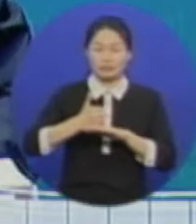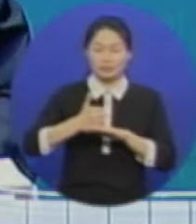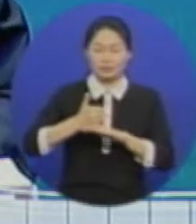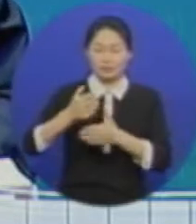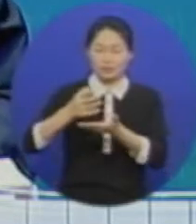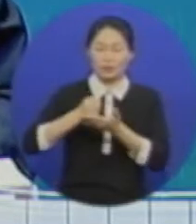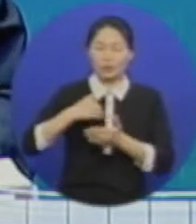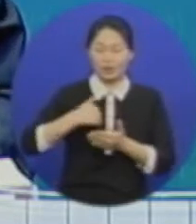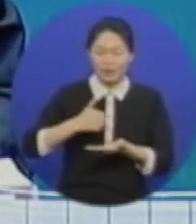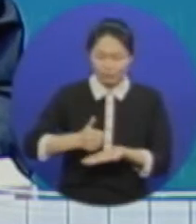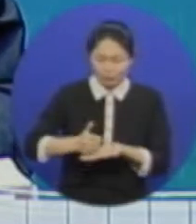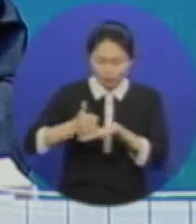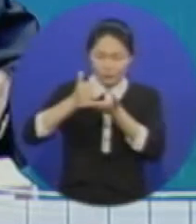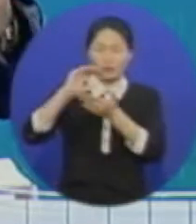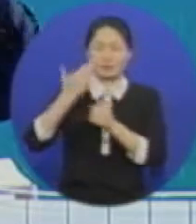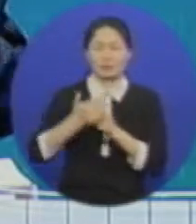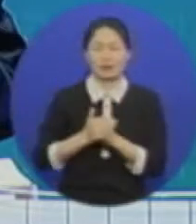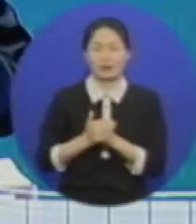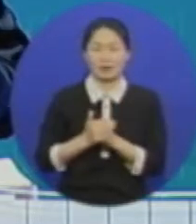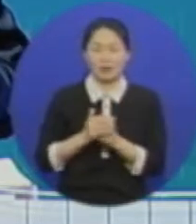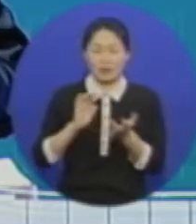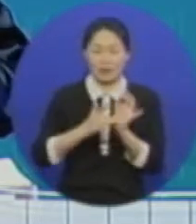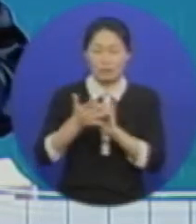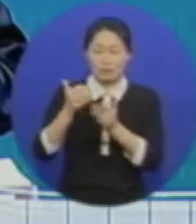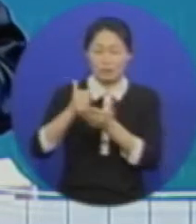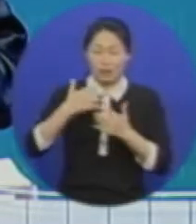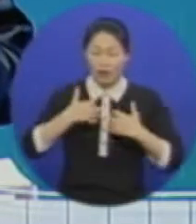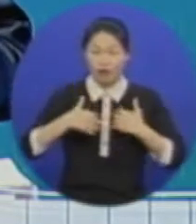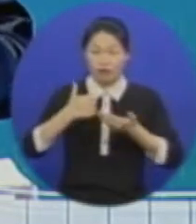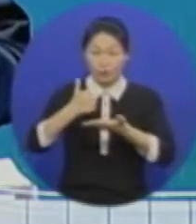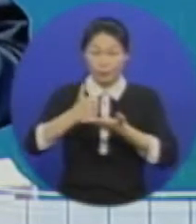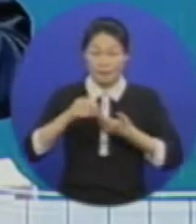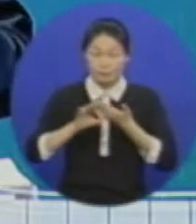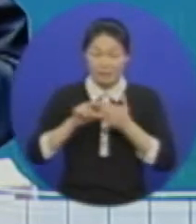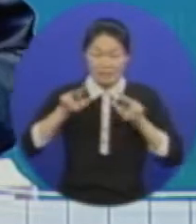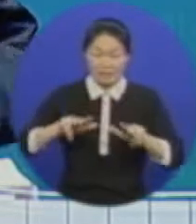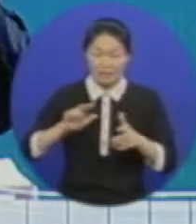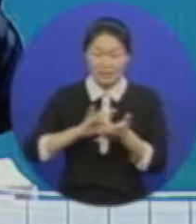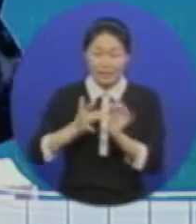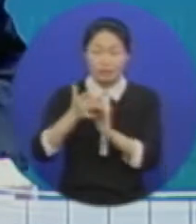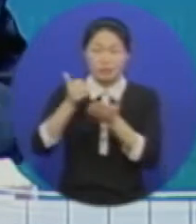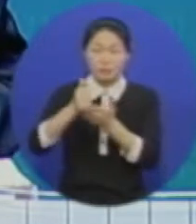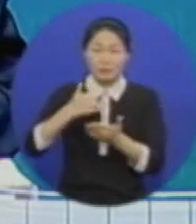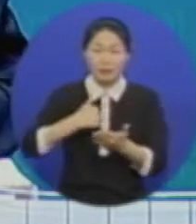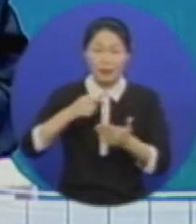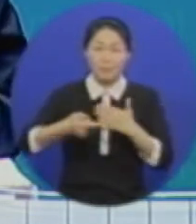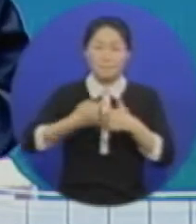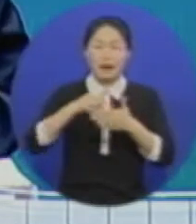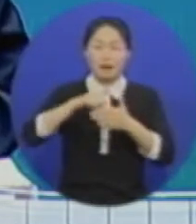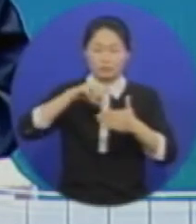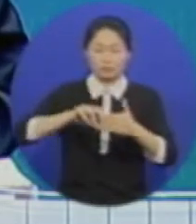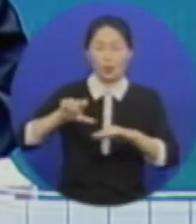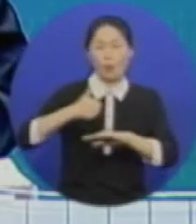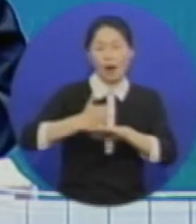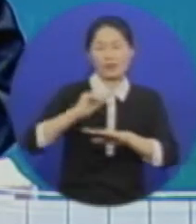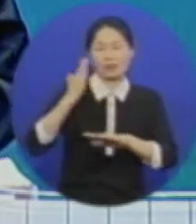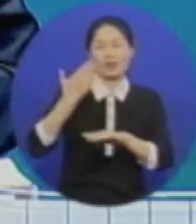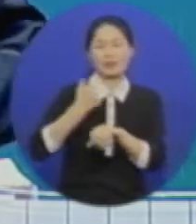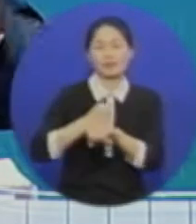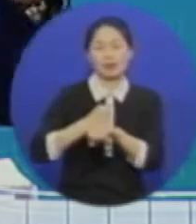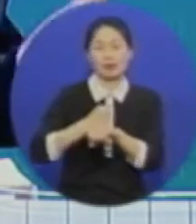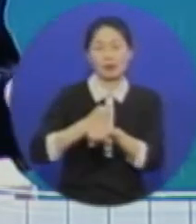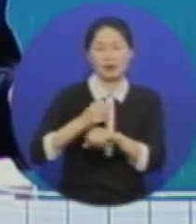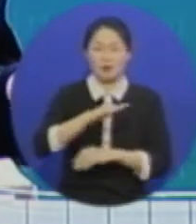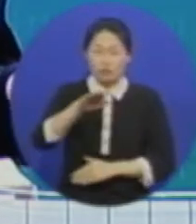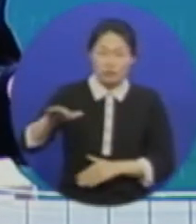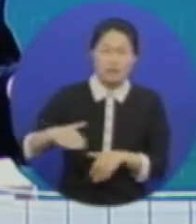한다는 거죠 예수님을 영접해 쓰면 이제는 예수님이 내 마음의 왕이 되셔야 한다는 겁니다 이건